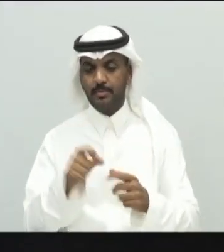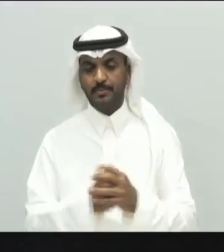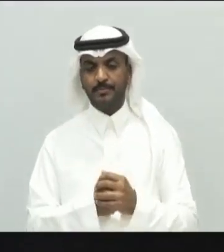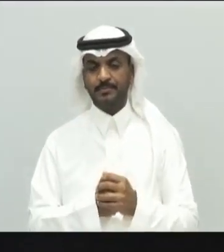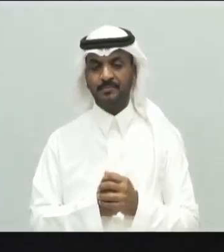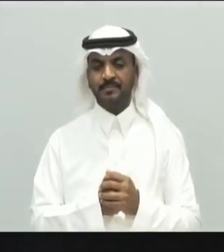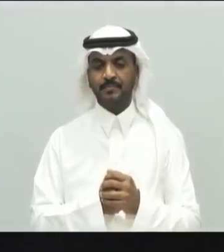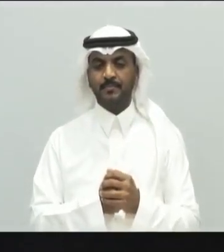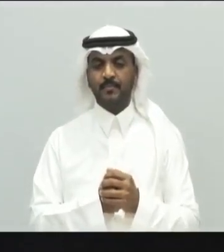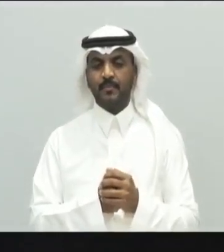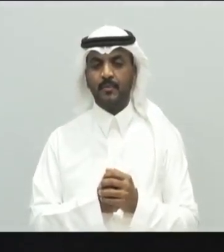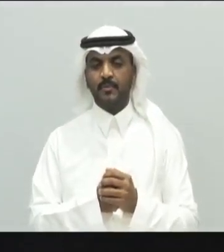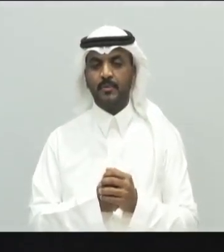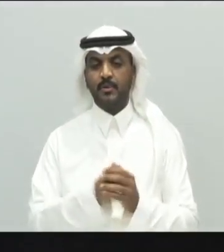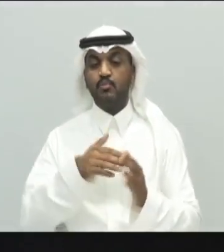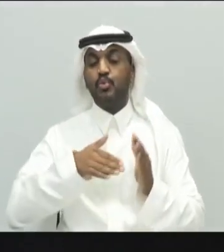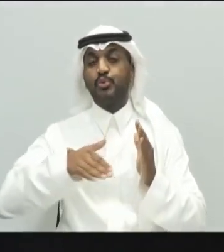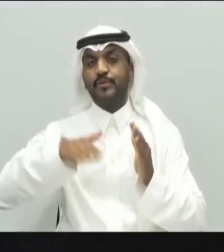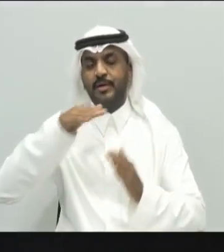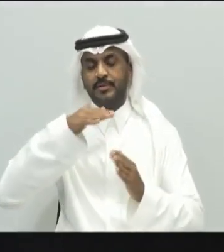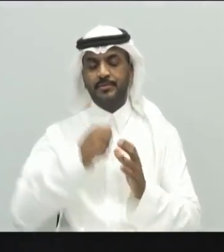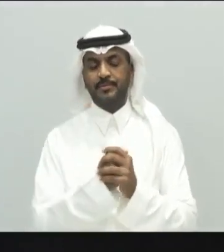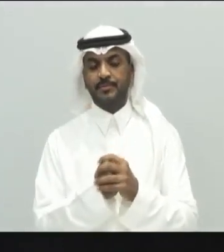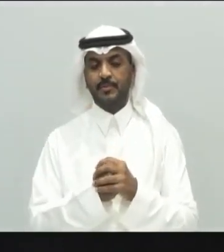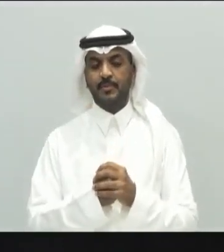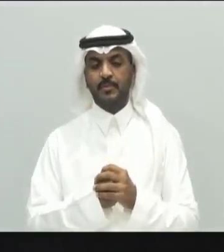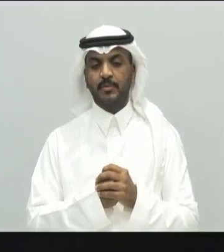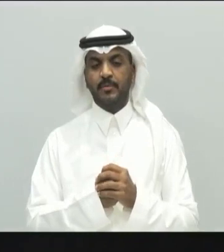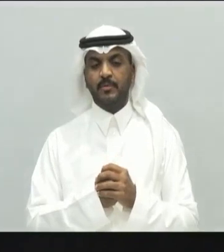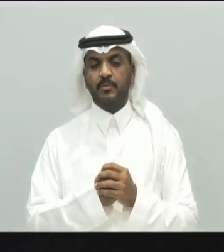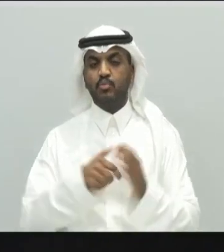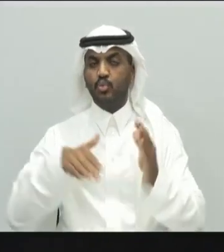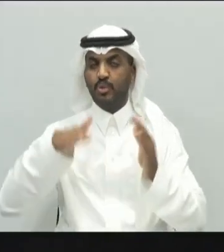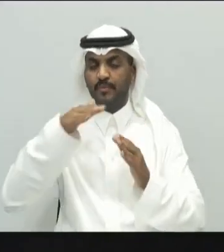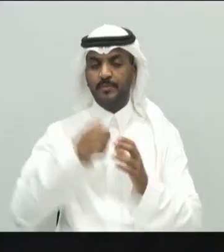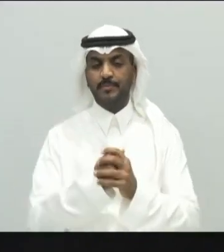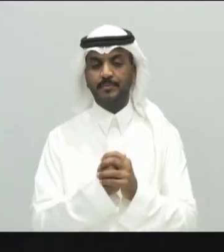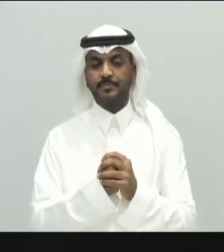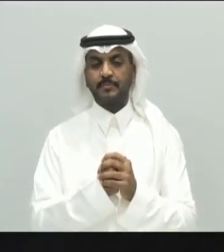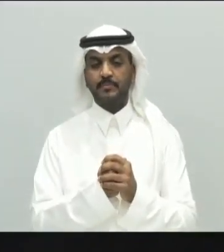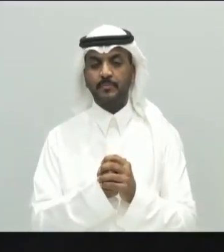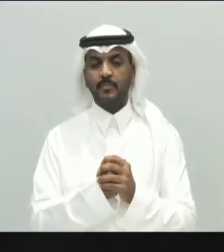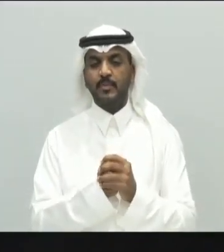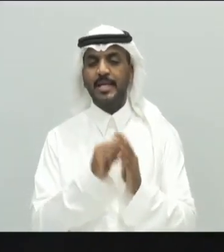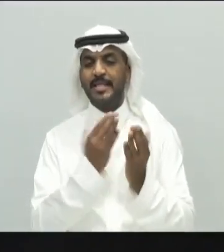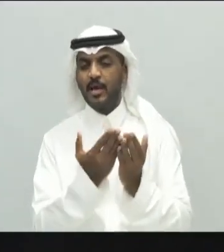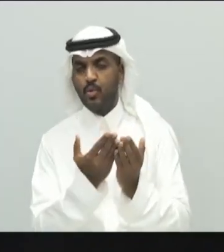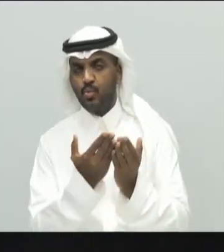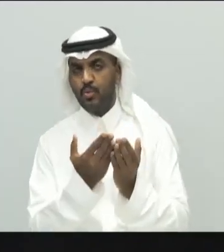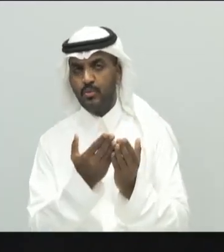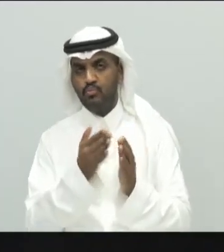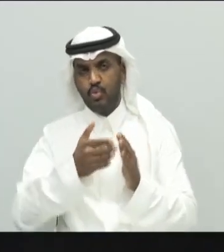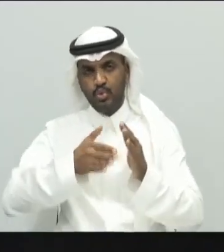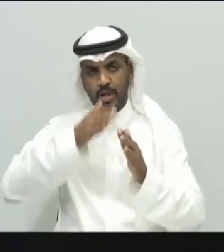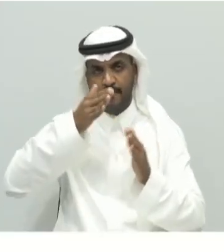العربي ثانيا المرتفعات المرتفعات وتتكون المرتفعات